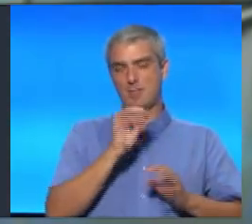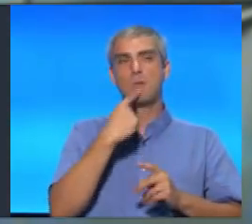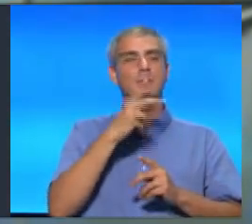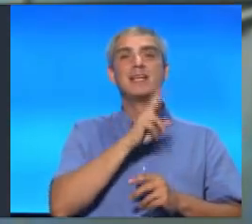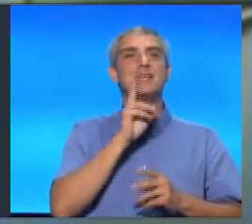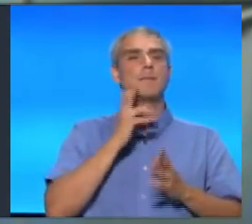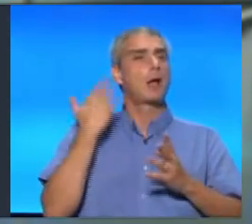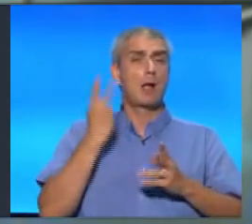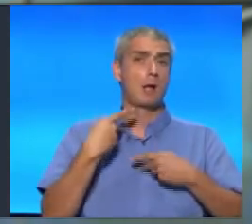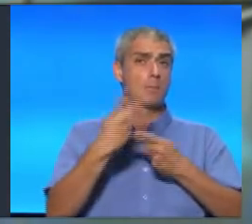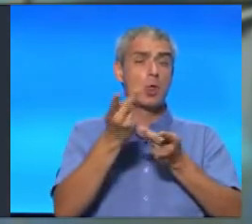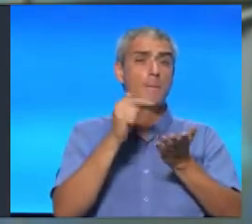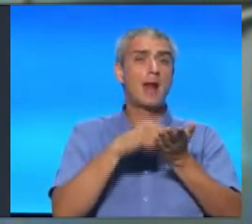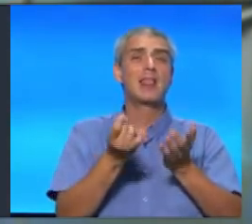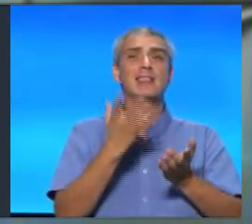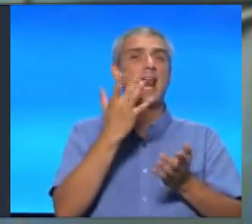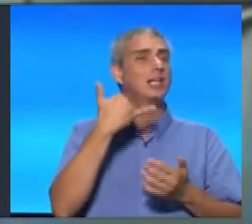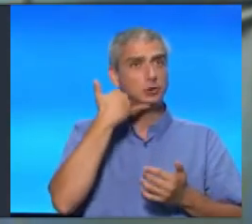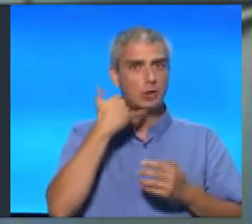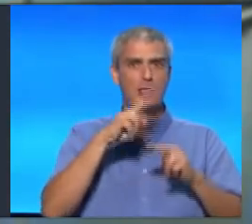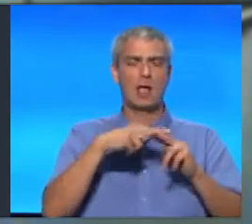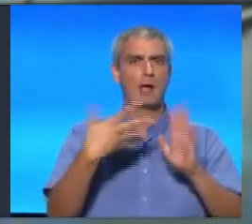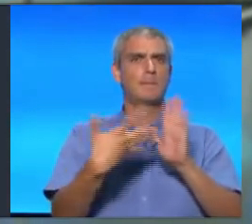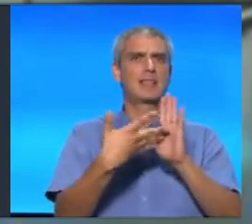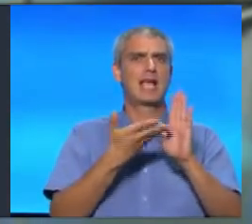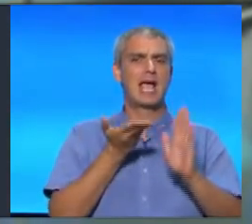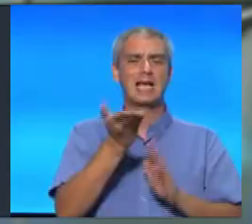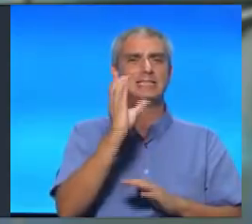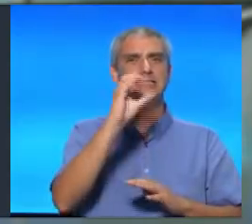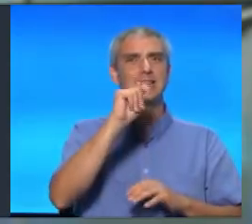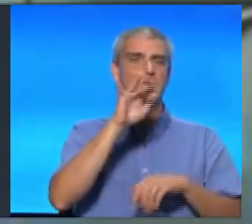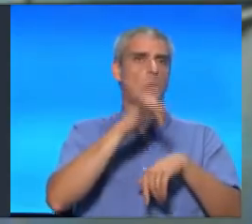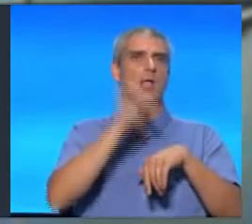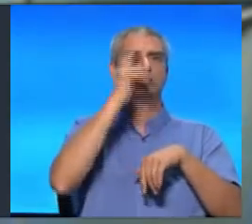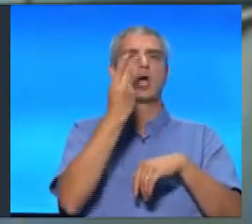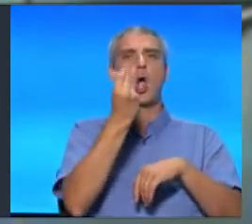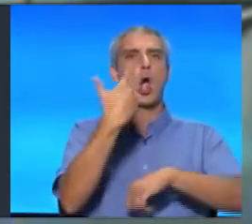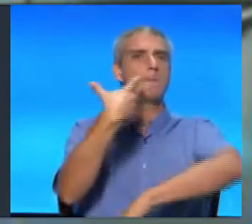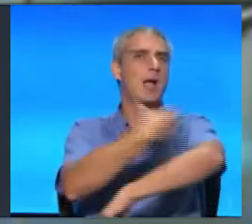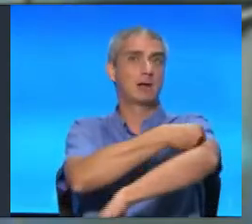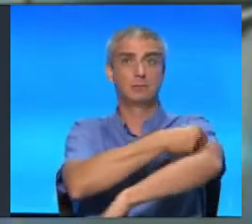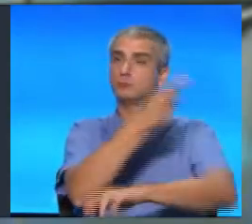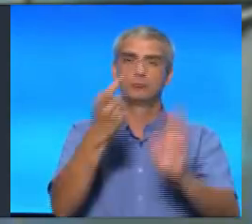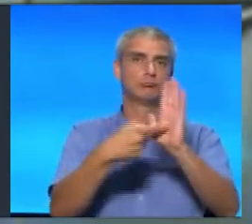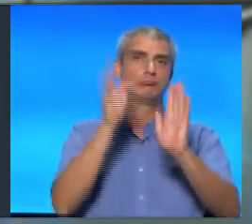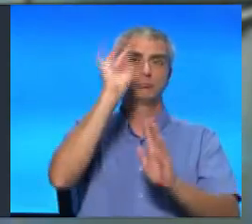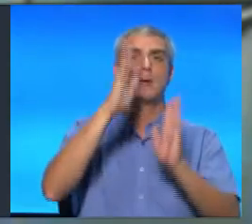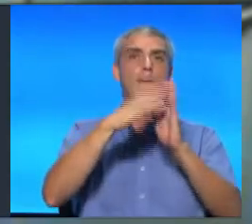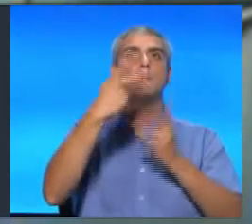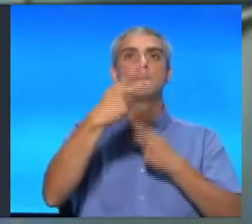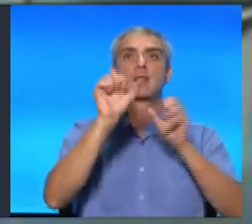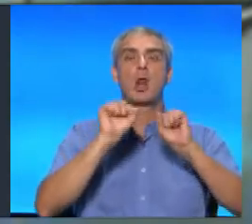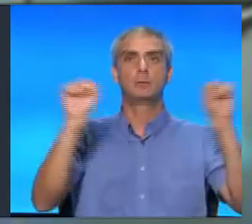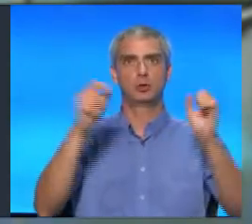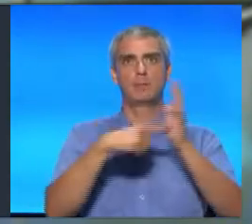בדרכי השתן, אולם נפטרה אחרי בדיקת CT כתוצאה מרגישות לחומר הניגוד. עכשיו הם תובעים את בית החולים ברזילי בגין